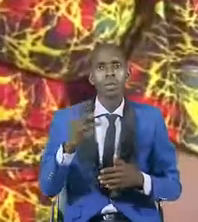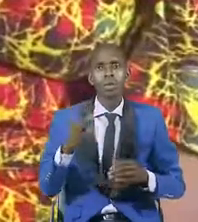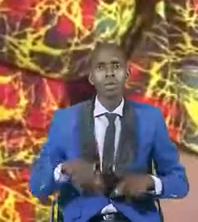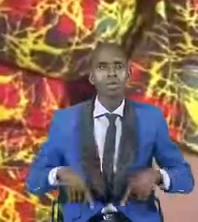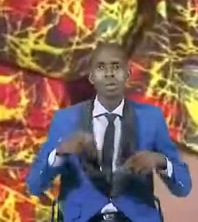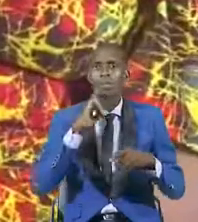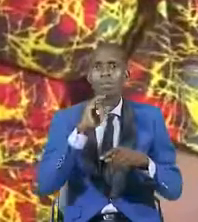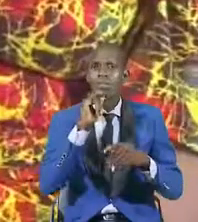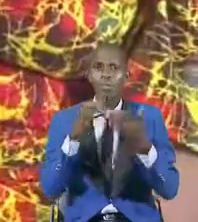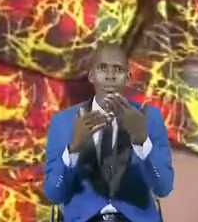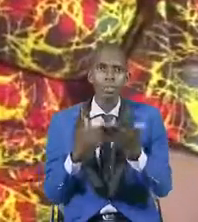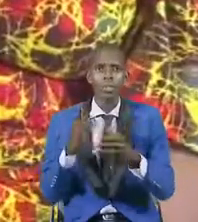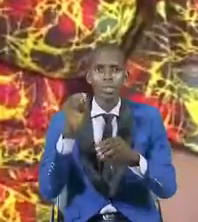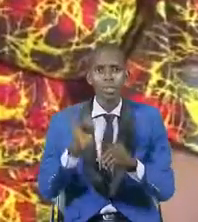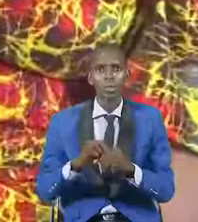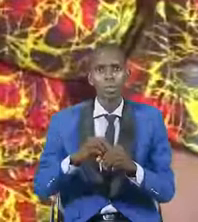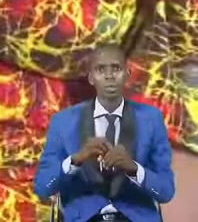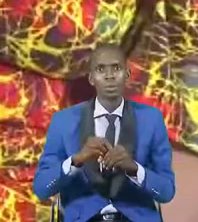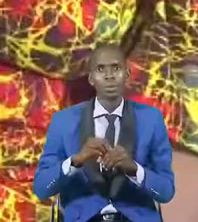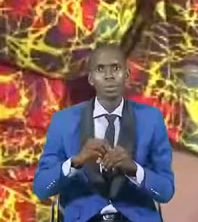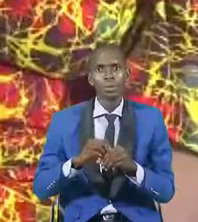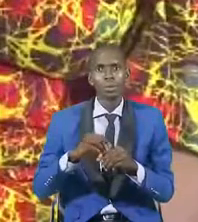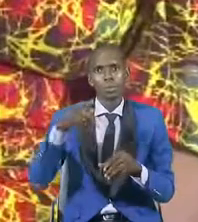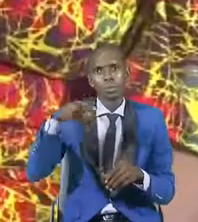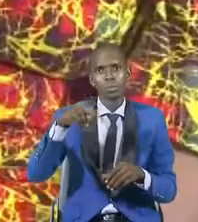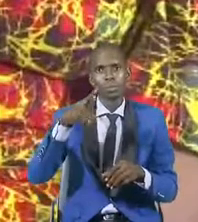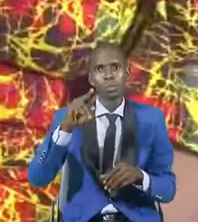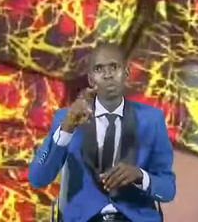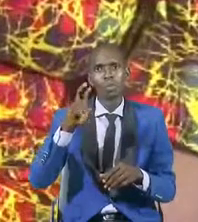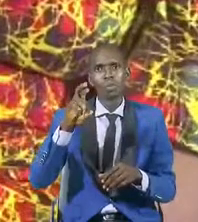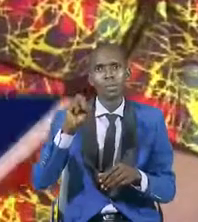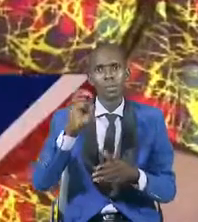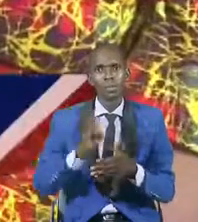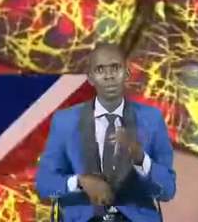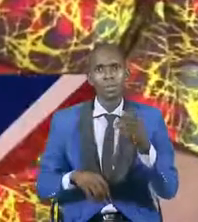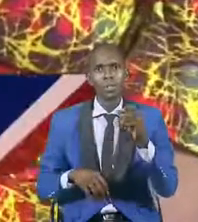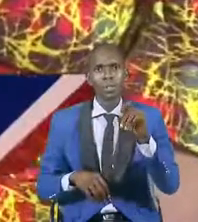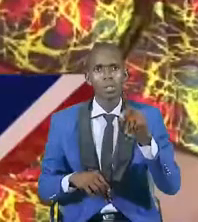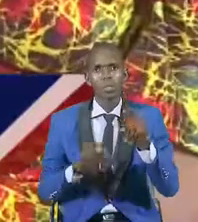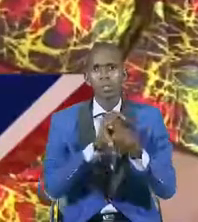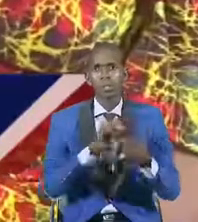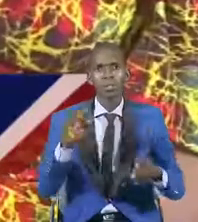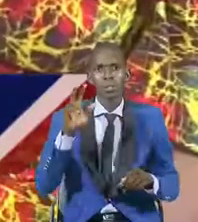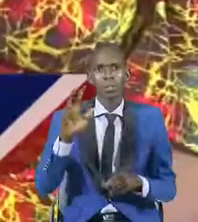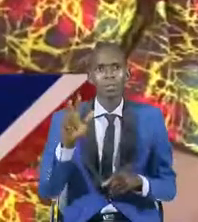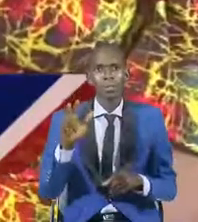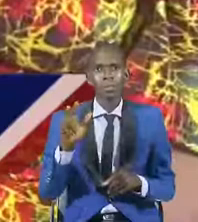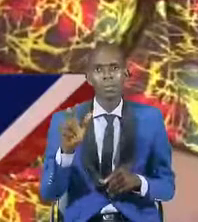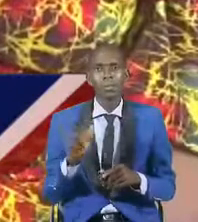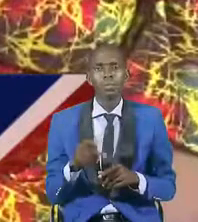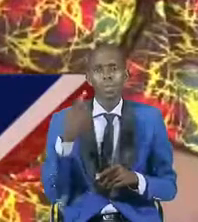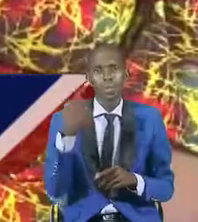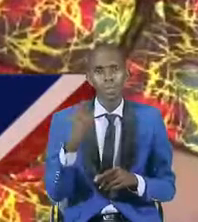pas là. Proverbe 11. L'intégrité est très